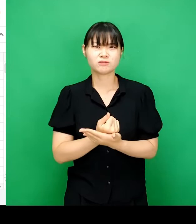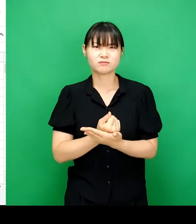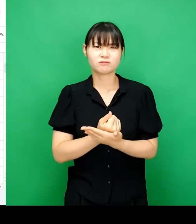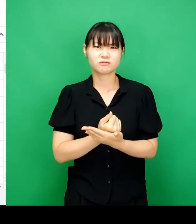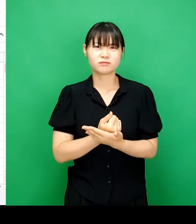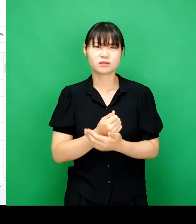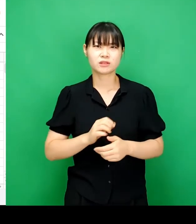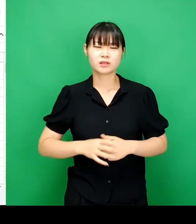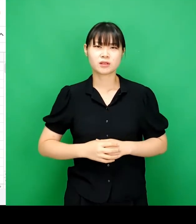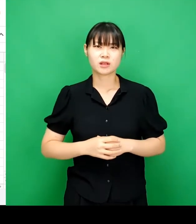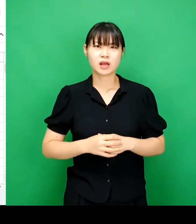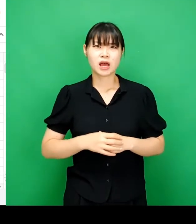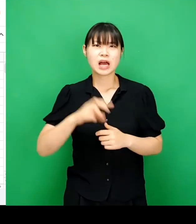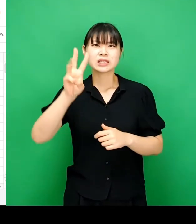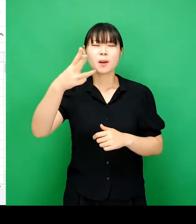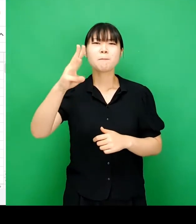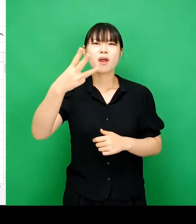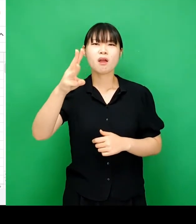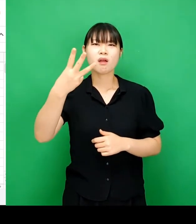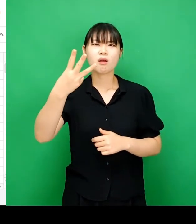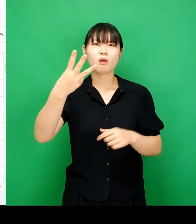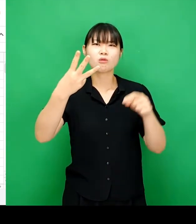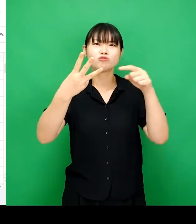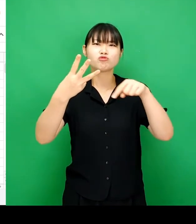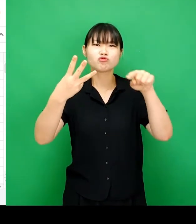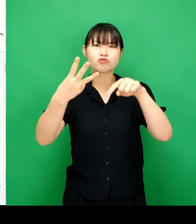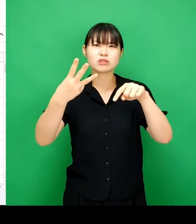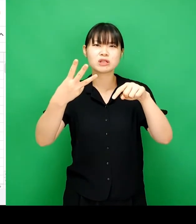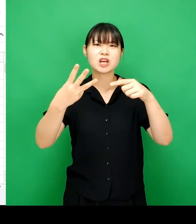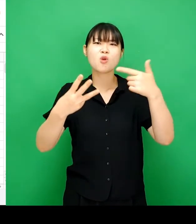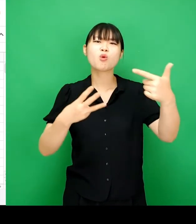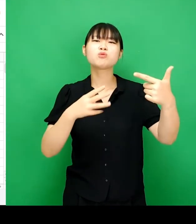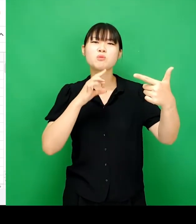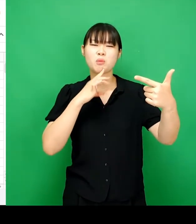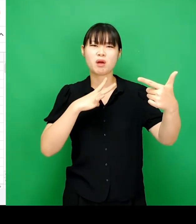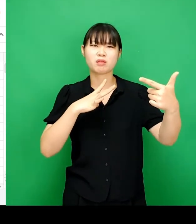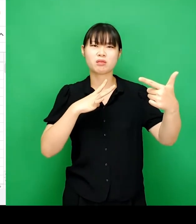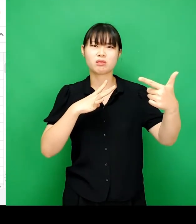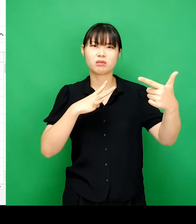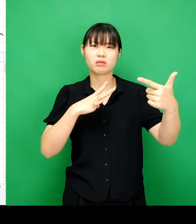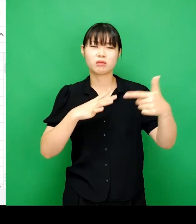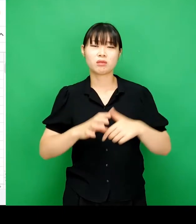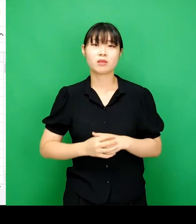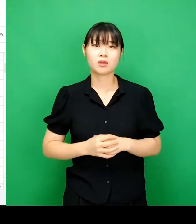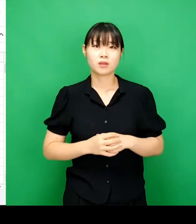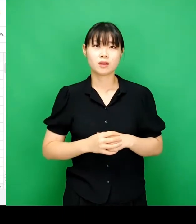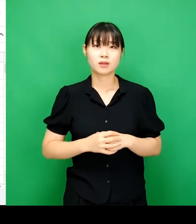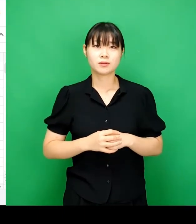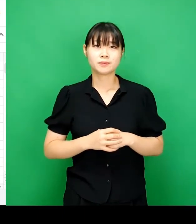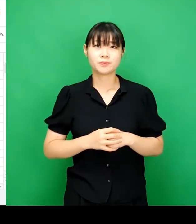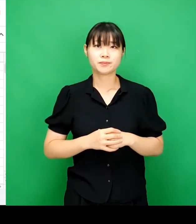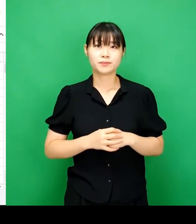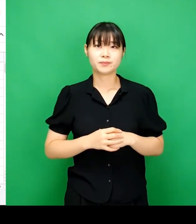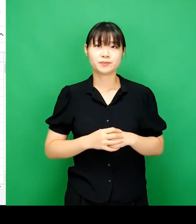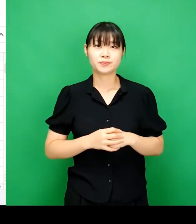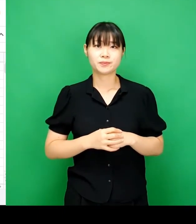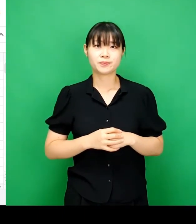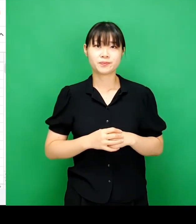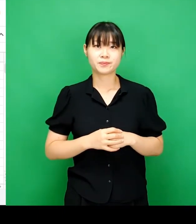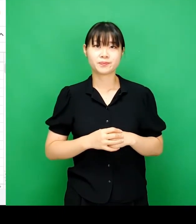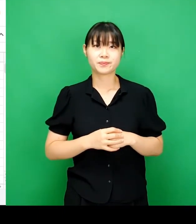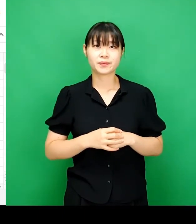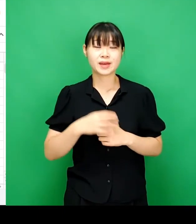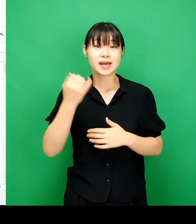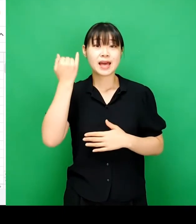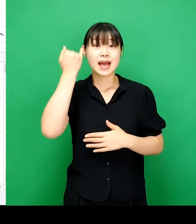그런데 조금 아쉽습니다. 300명의 의원 중 6명만 불러왔습니다.